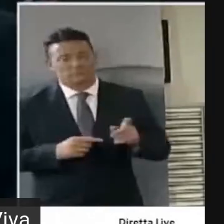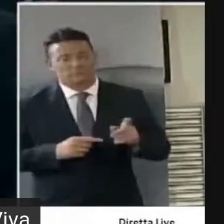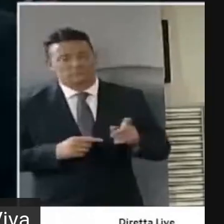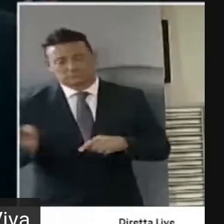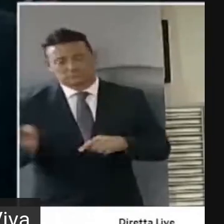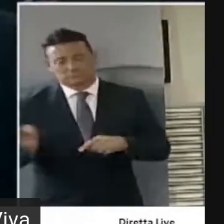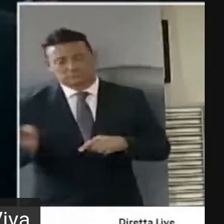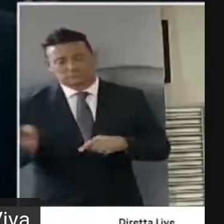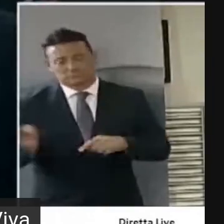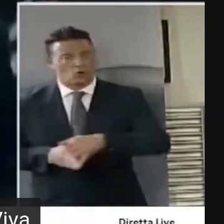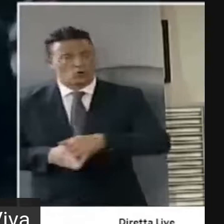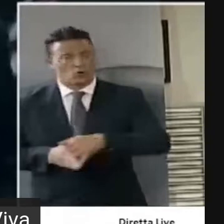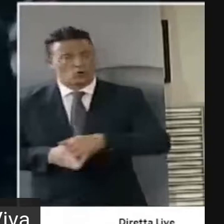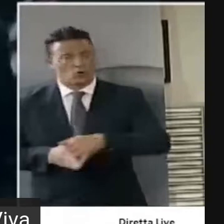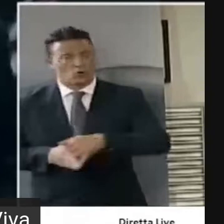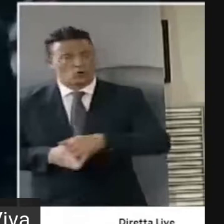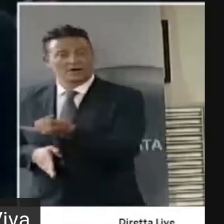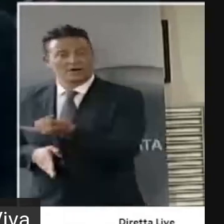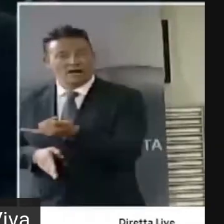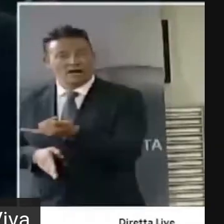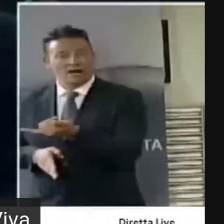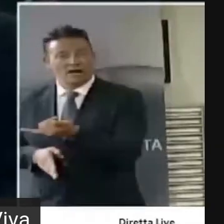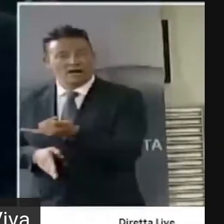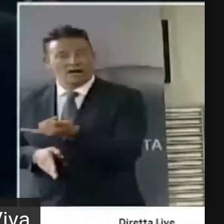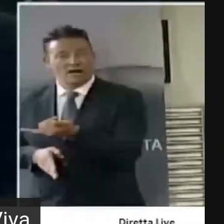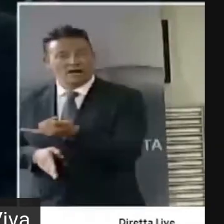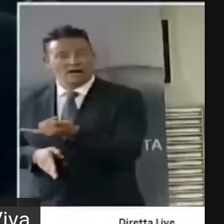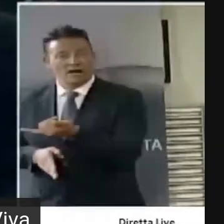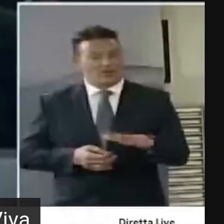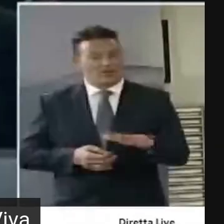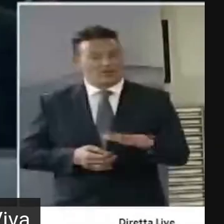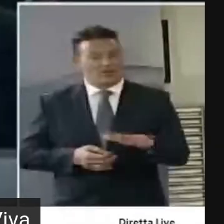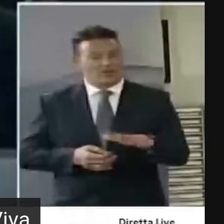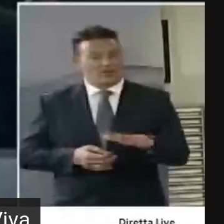cosa che già abbiamo detto più volte anche in quest'area,